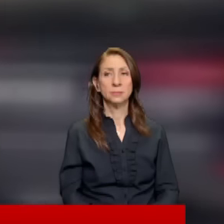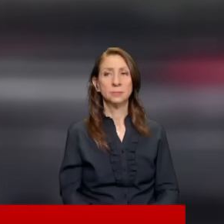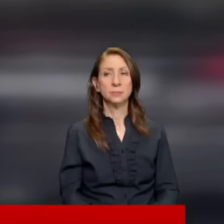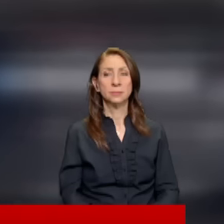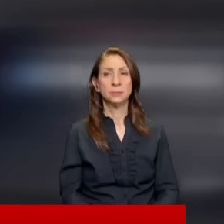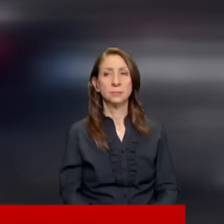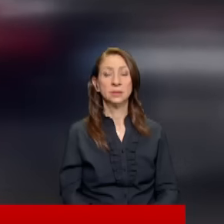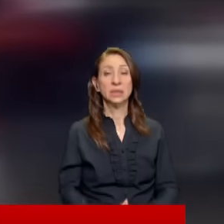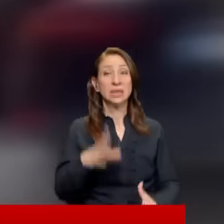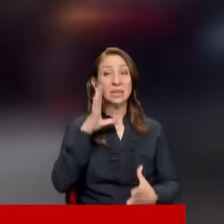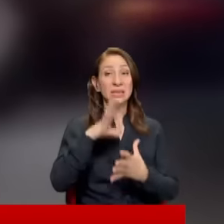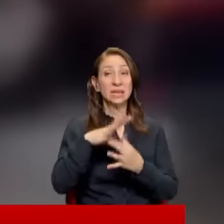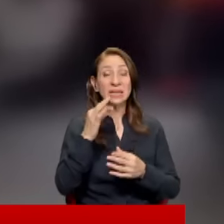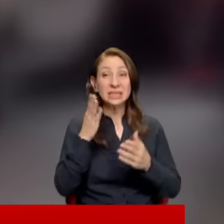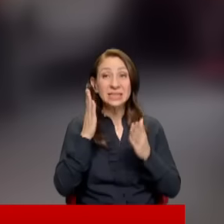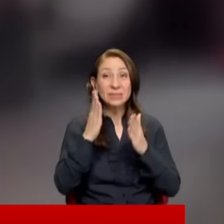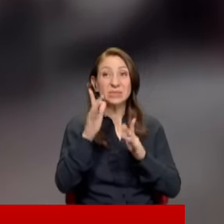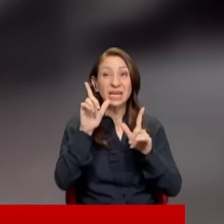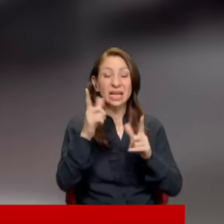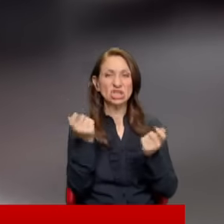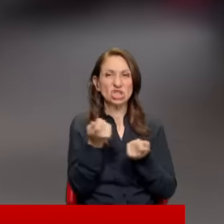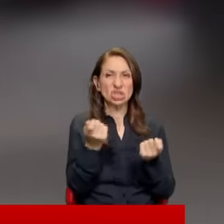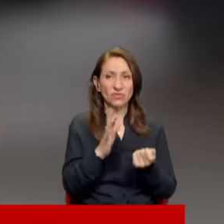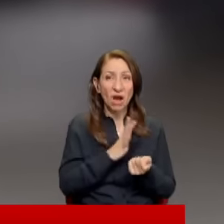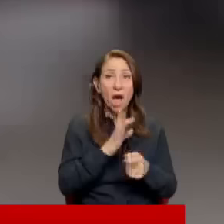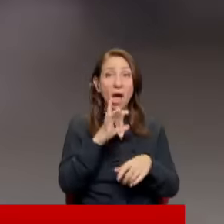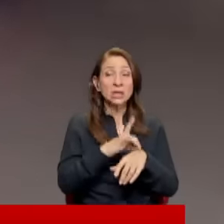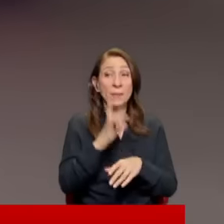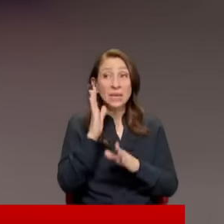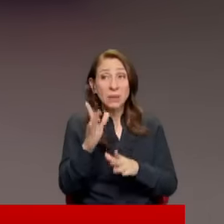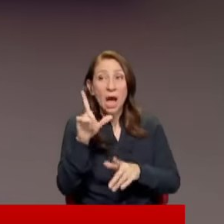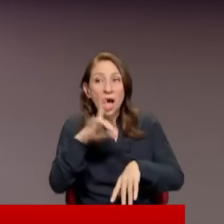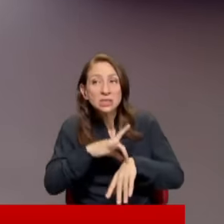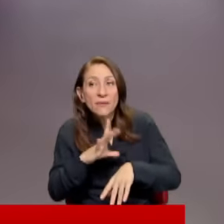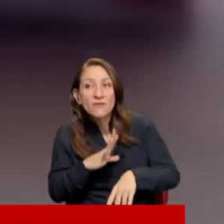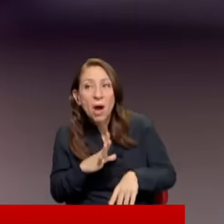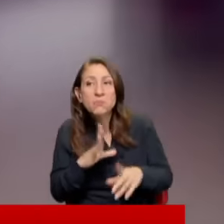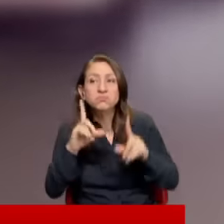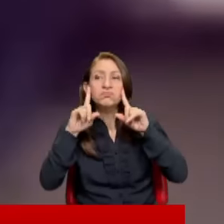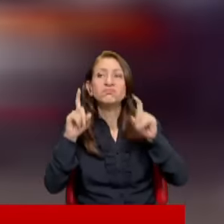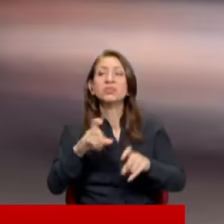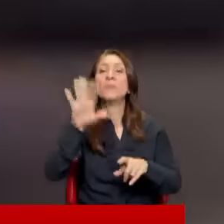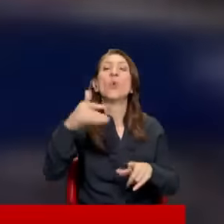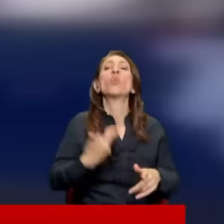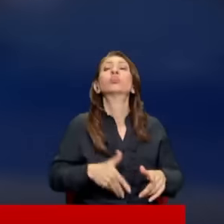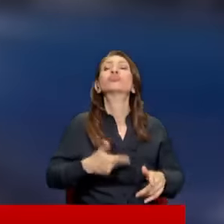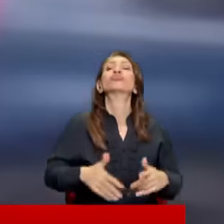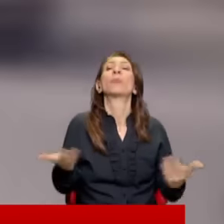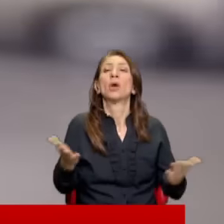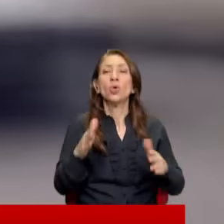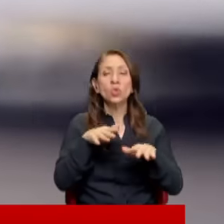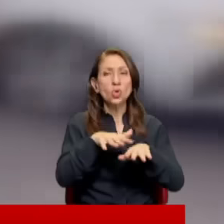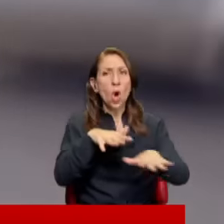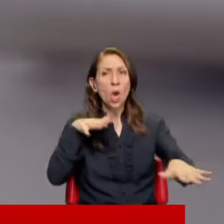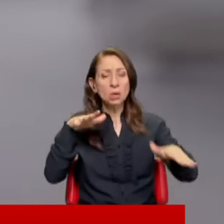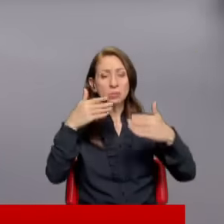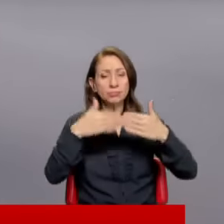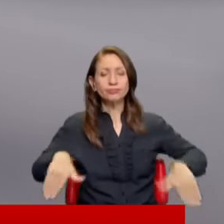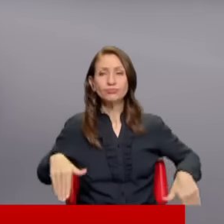kendilerini insanların yetişmesi gereken işleri mi var Hastaneye ulaştırması gereken hastalarımı hiç kimseyi umursamadı yolu kapatan